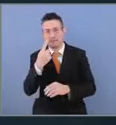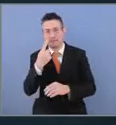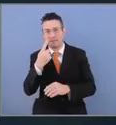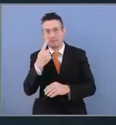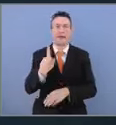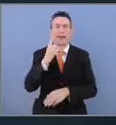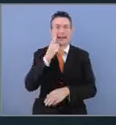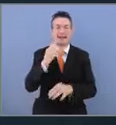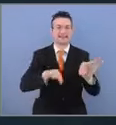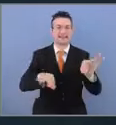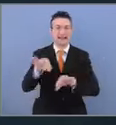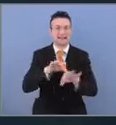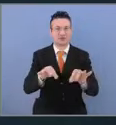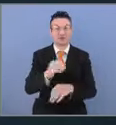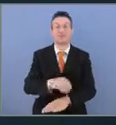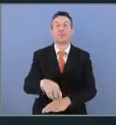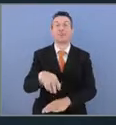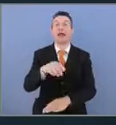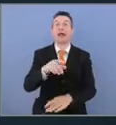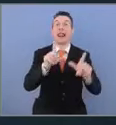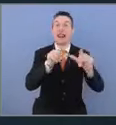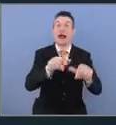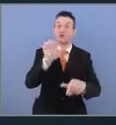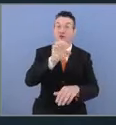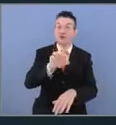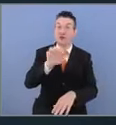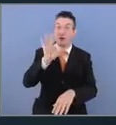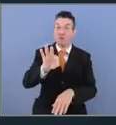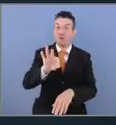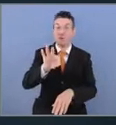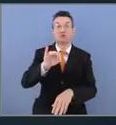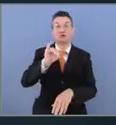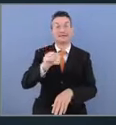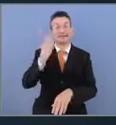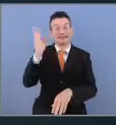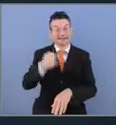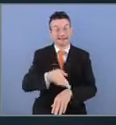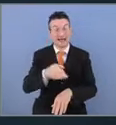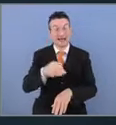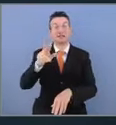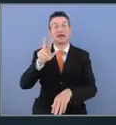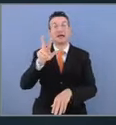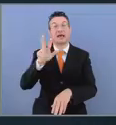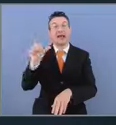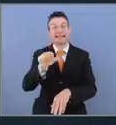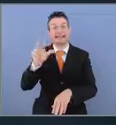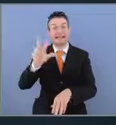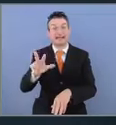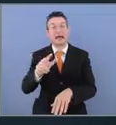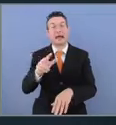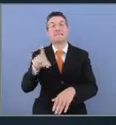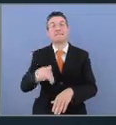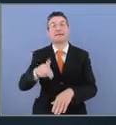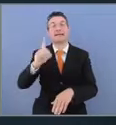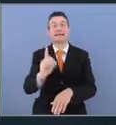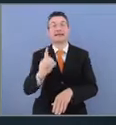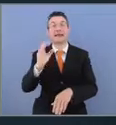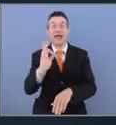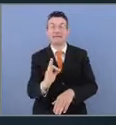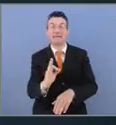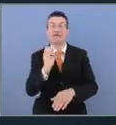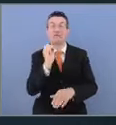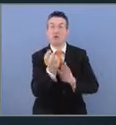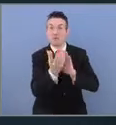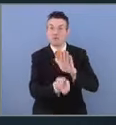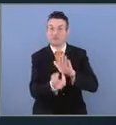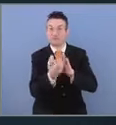su lazioeuropa.it/S3 è disponibile e scaricabile in formato PDF il position paper del tema di oggi. È qui con